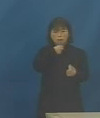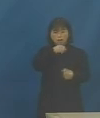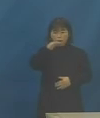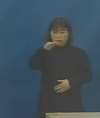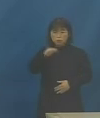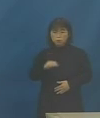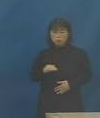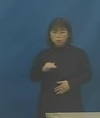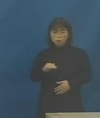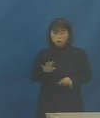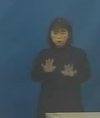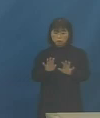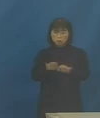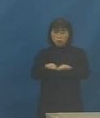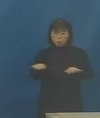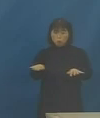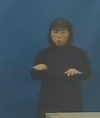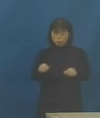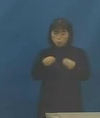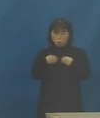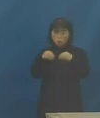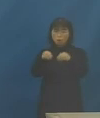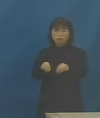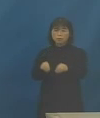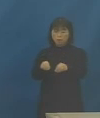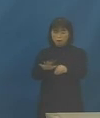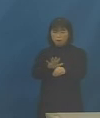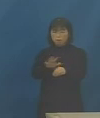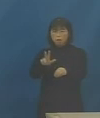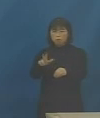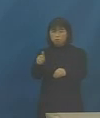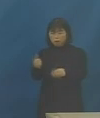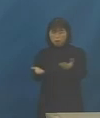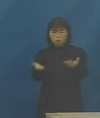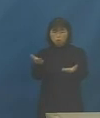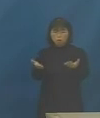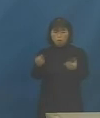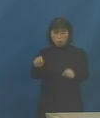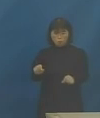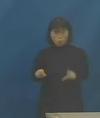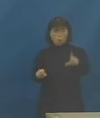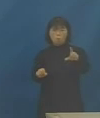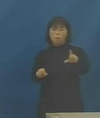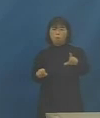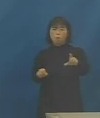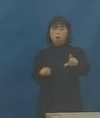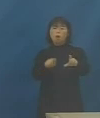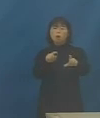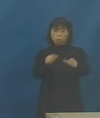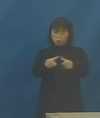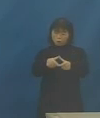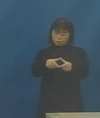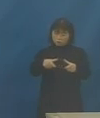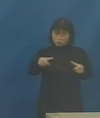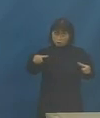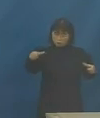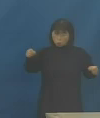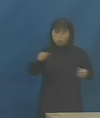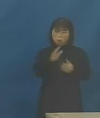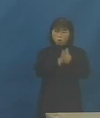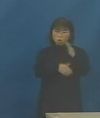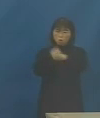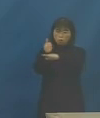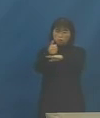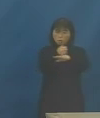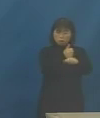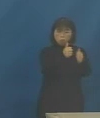ね子どもたちへの関数がやっぱりデルタ株以上に目立つではないかと思いますこれはの全国の小さなたちと話